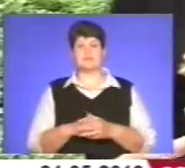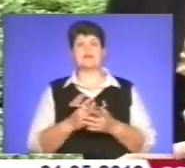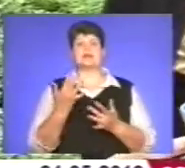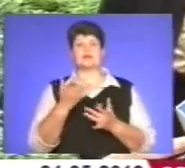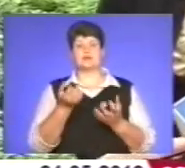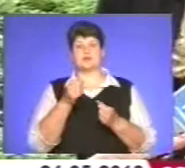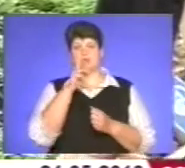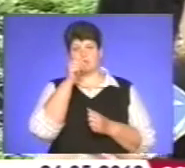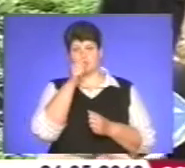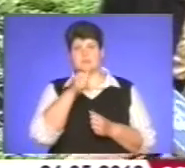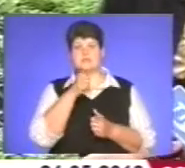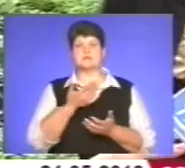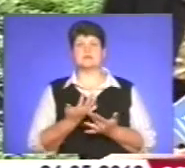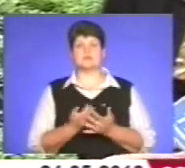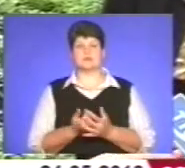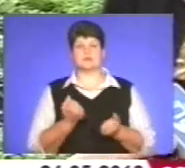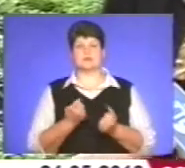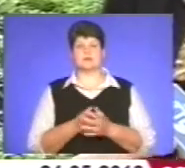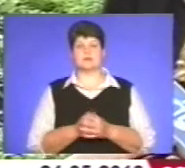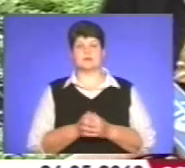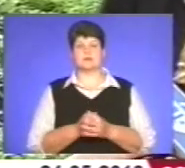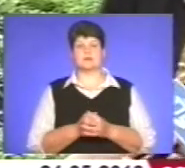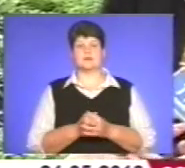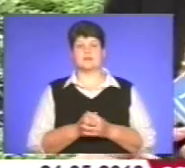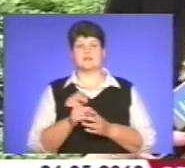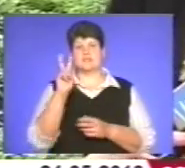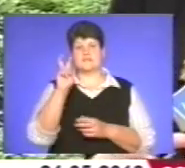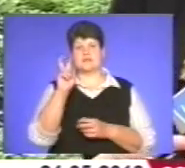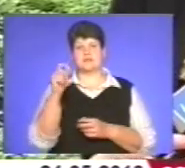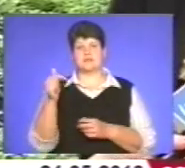місяць приблизно? Ну, приблизно 200 гривень.